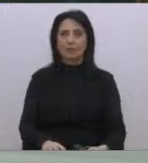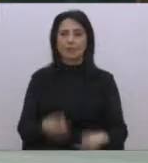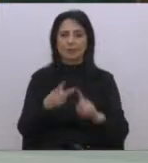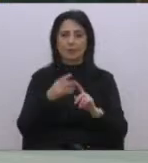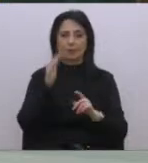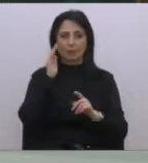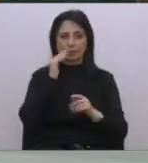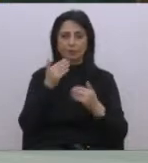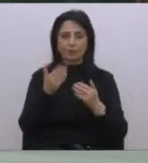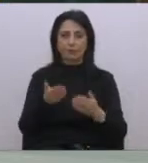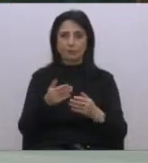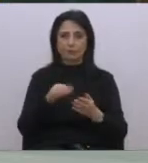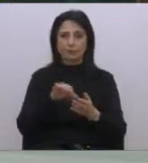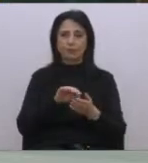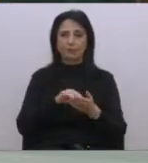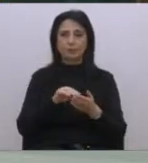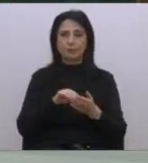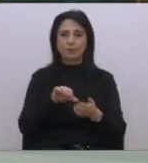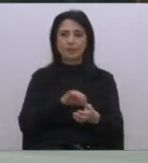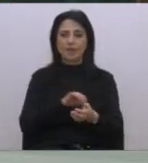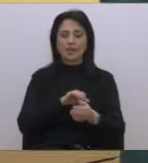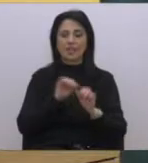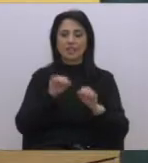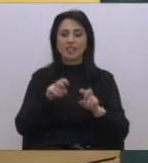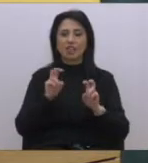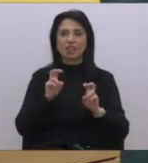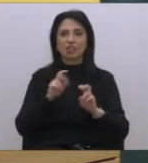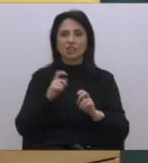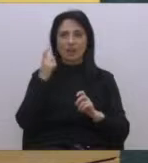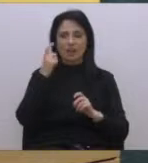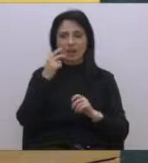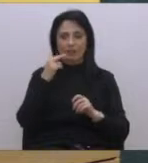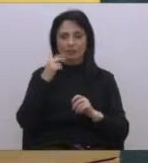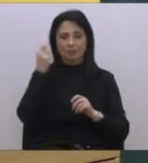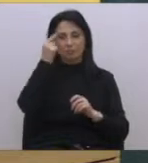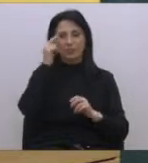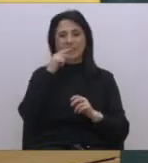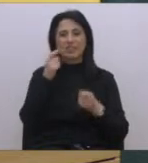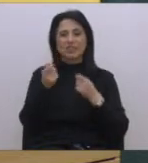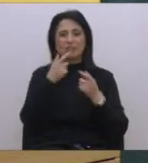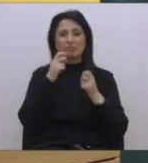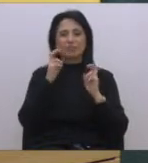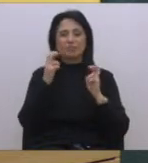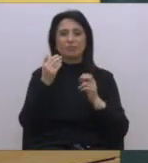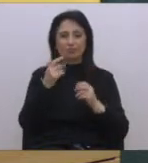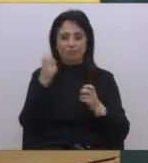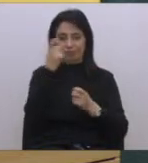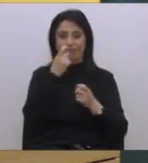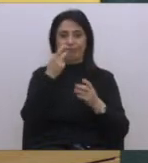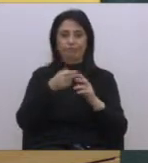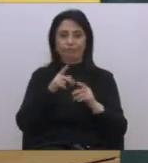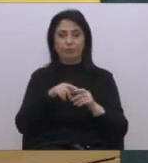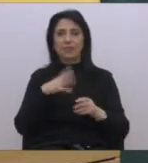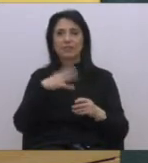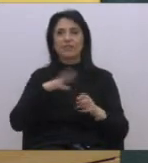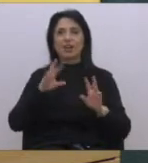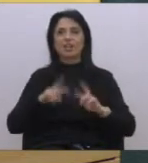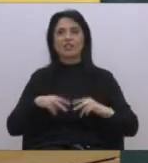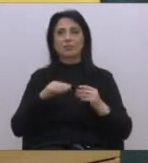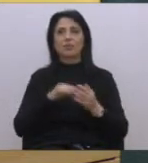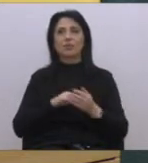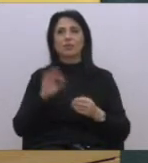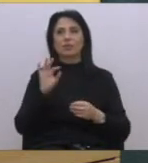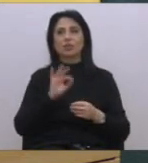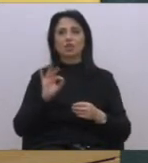Meu remosmenistuis, armogidgent, narcoticul se așeală pe psihotropul, nimtiere pe precursorul pe de narcologiuri, dahmele pe șesah, pe sacartul, scan și cele pe